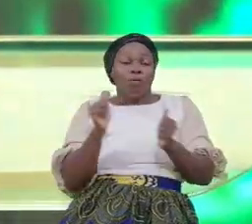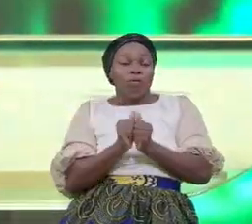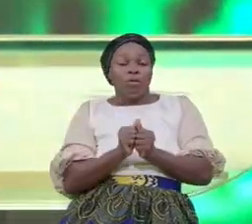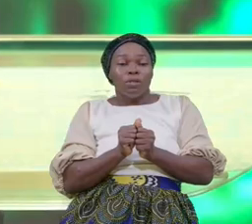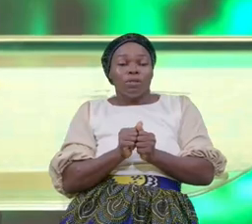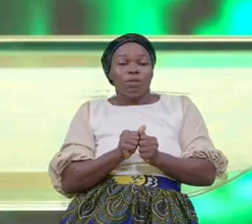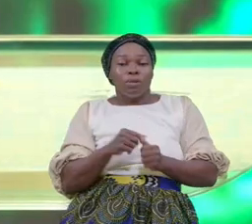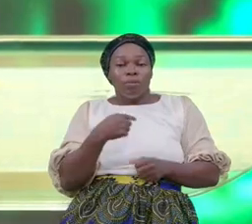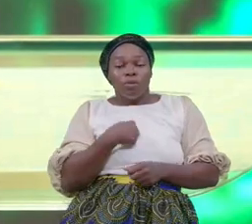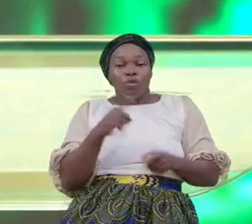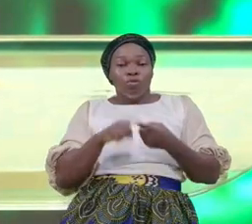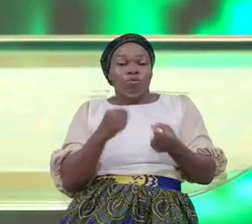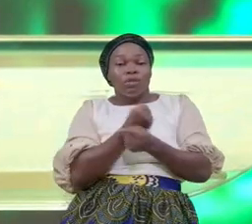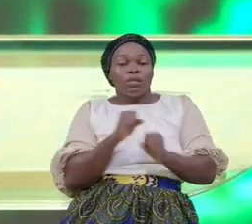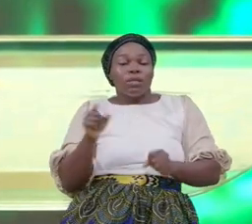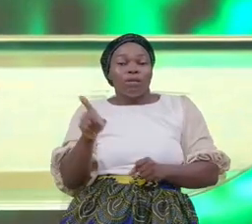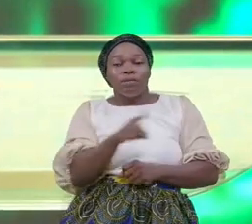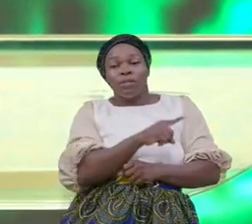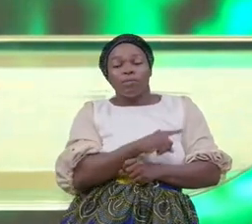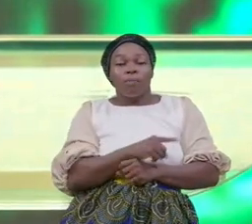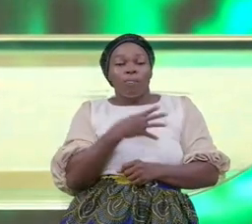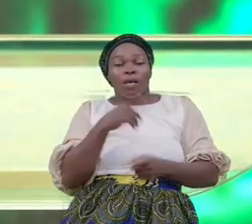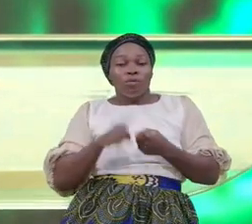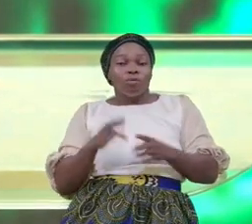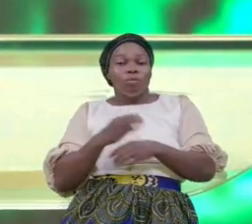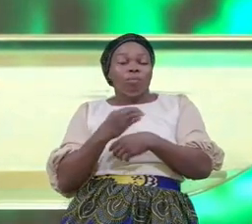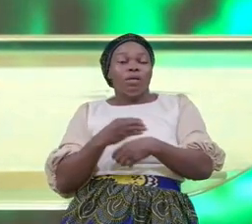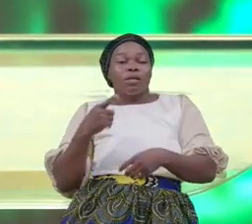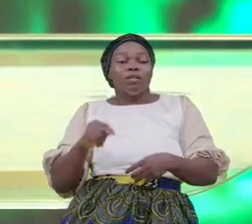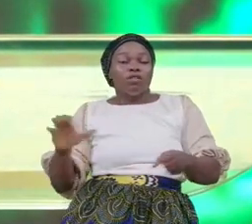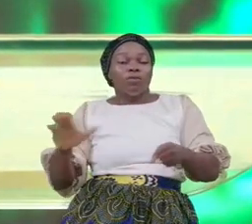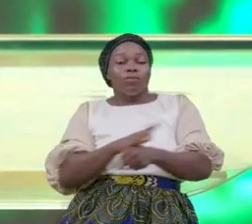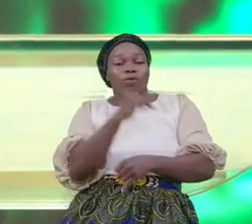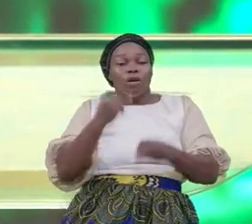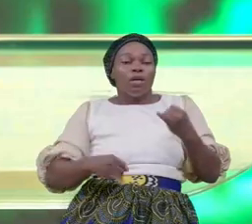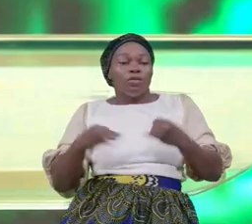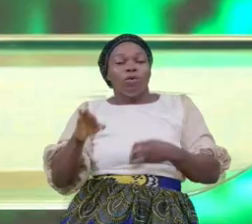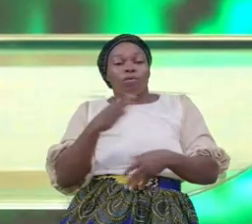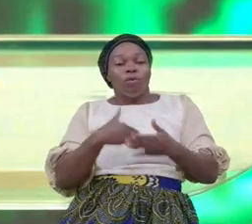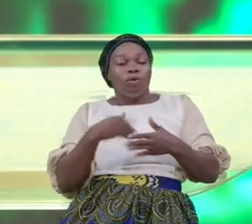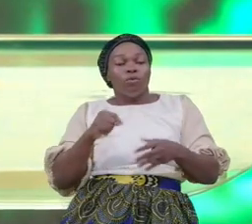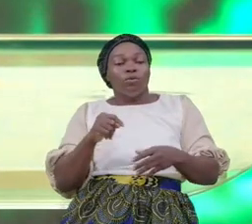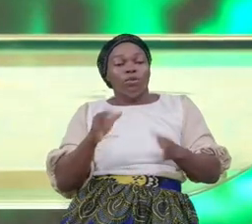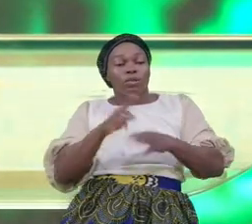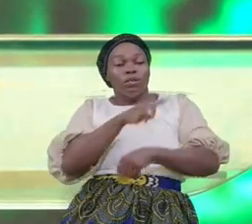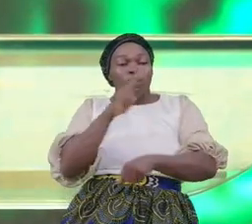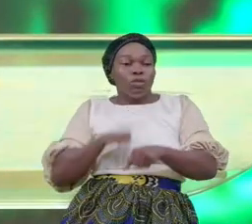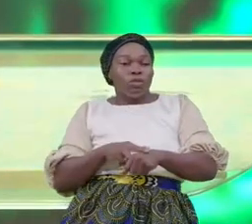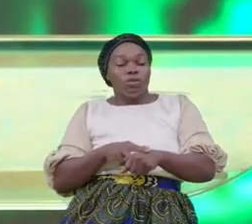dit l'Éternel, pour te délivrer. J'anéantirai toutes les nations parmi lesquelles je t'ai dispersé. Mais toi,